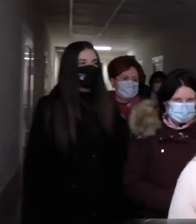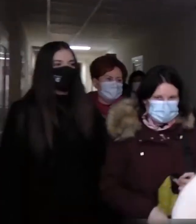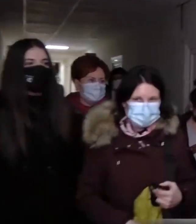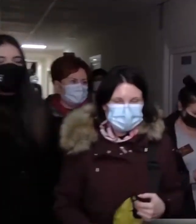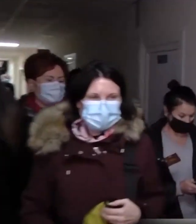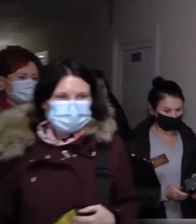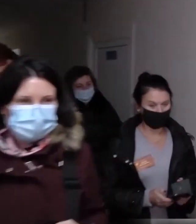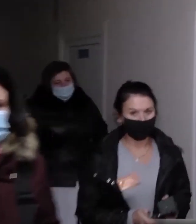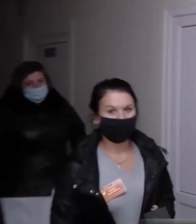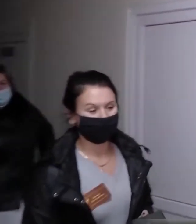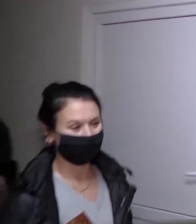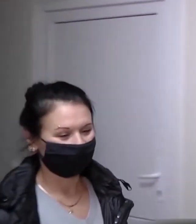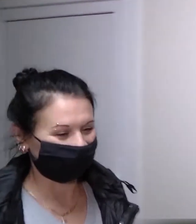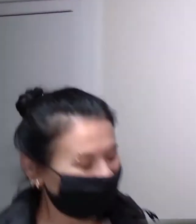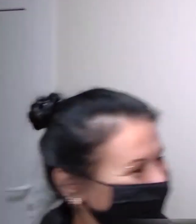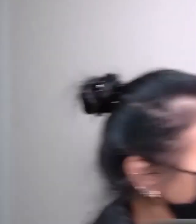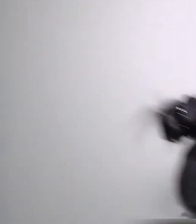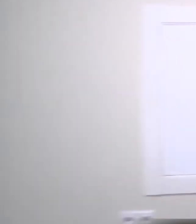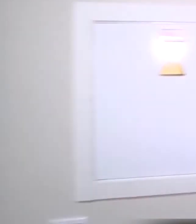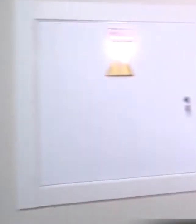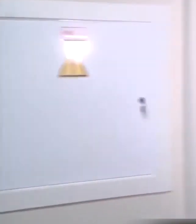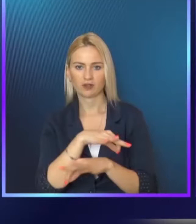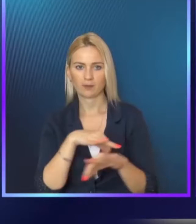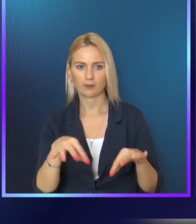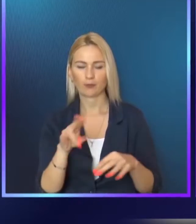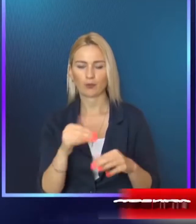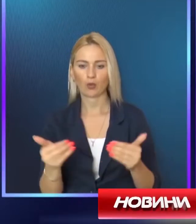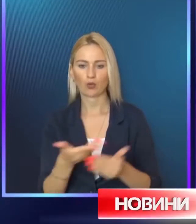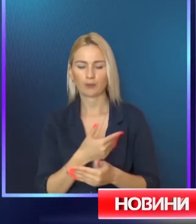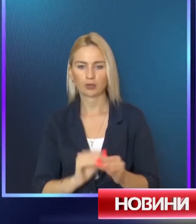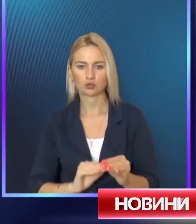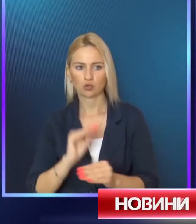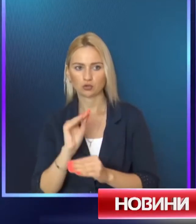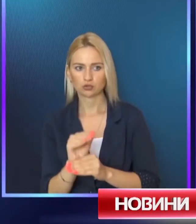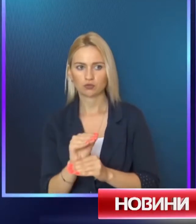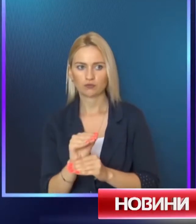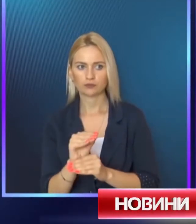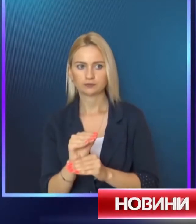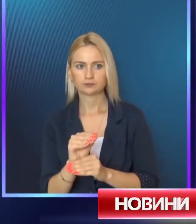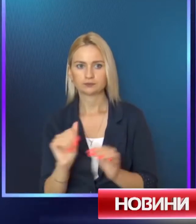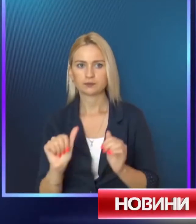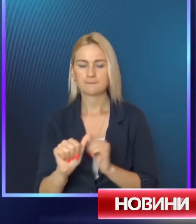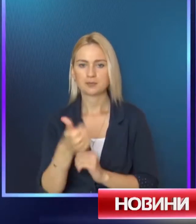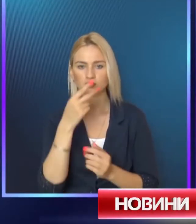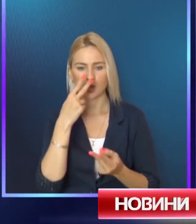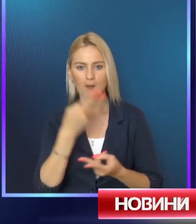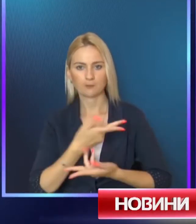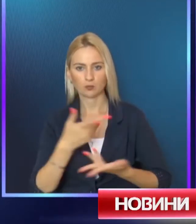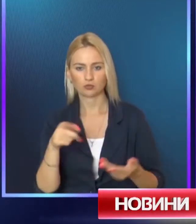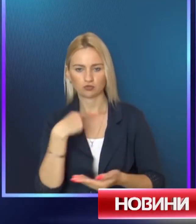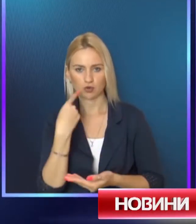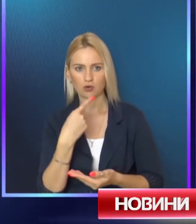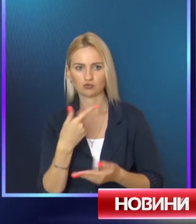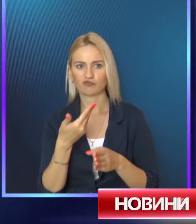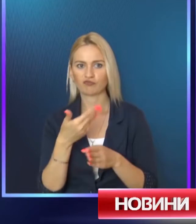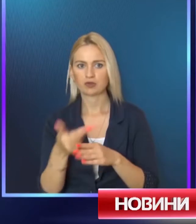зазначив, що не обійшлося і без залучення міського бюджету. Ми додатково, перший раз публічно про це кажу,